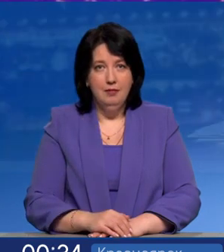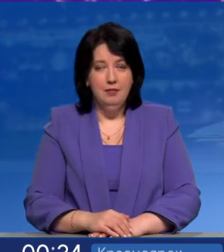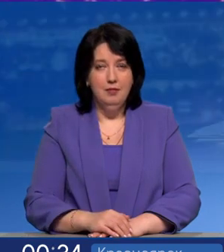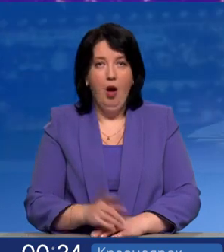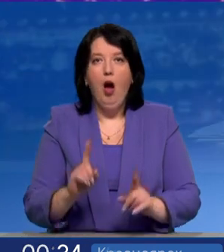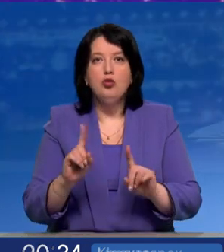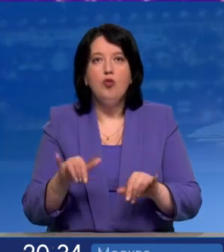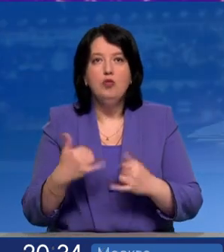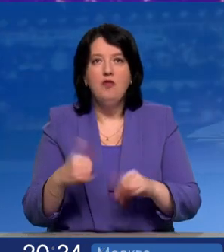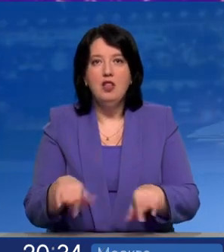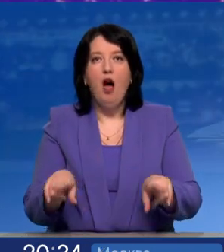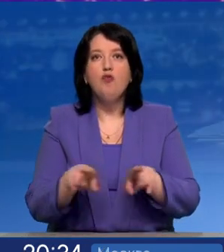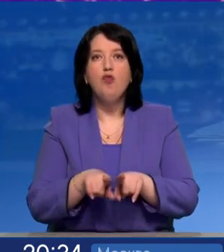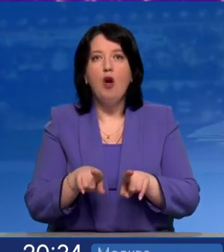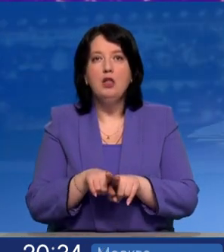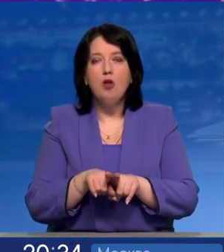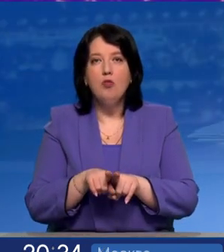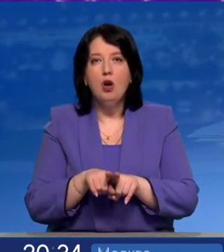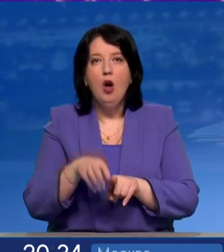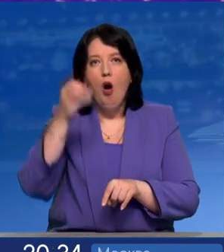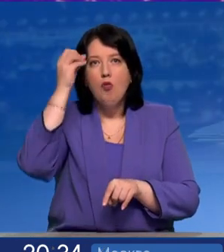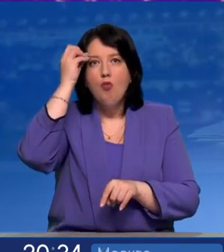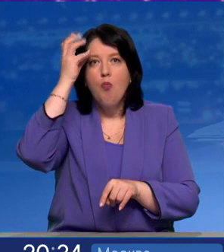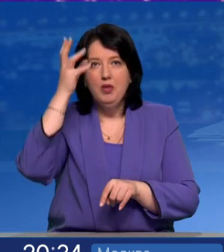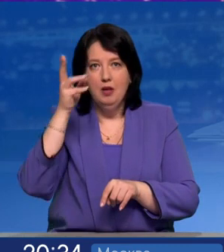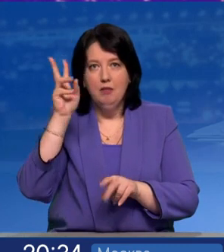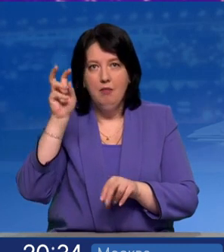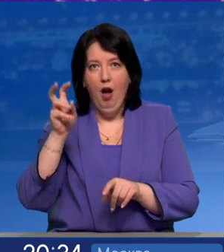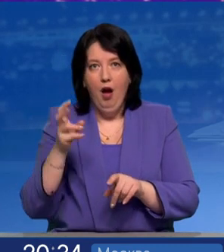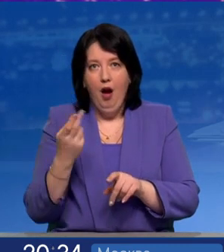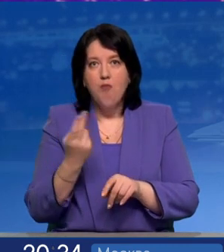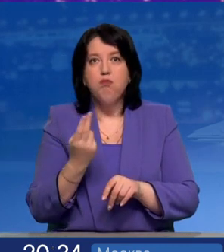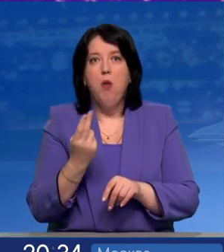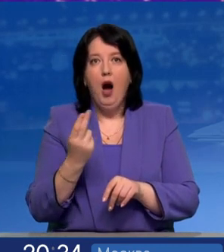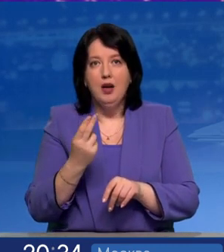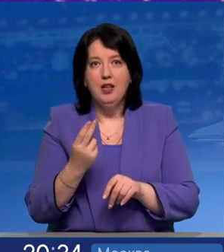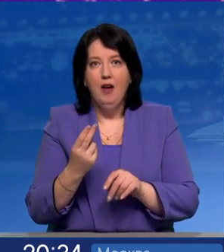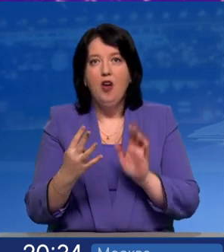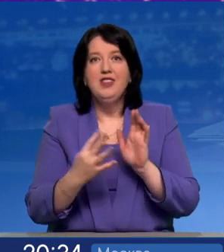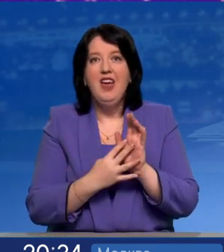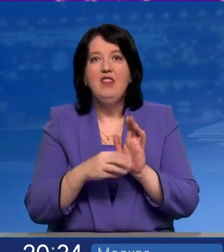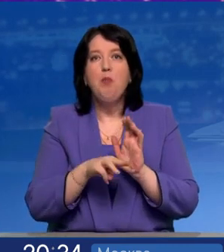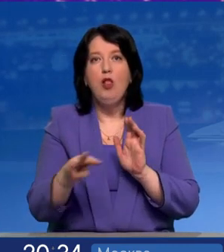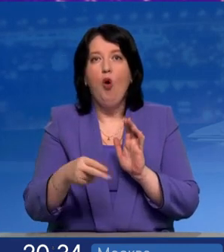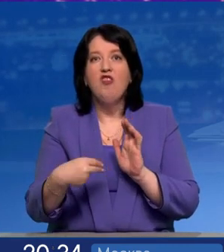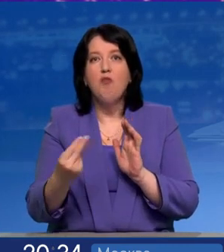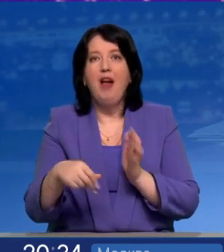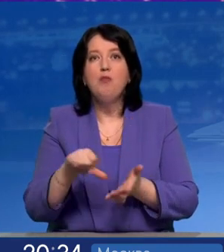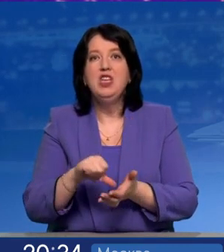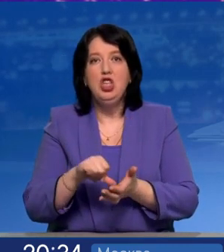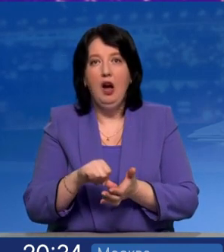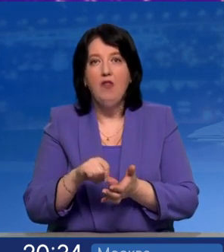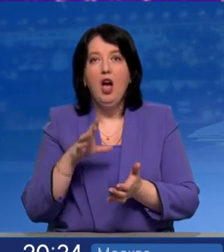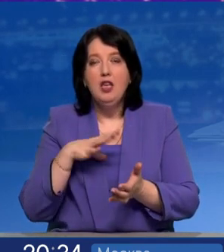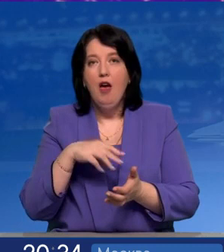Что удивительно, у вот этой интеллектуальной пары 10 миллионов подписчиков. И баснословные заработки одних налогов, по версии следствия, утаили на 30 с лишним